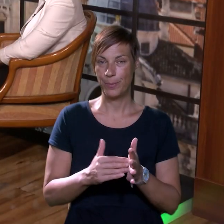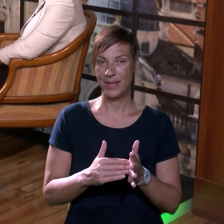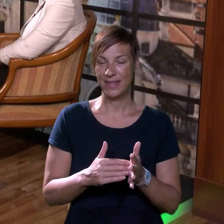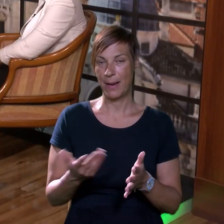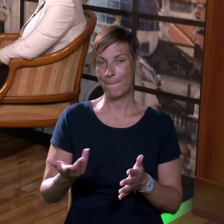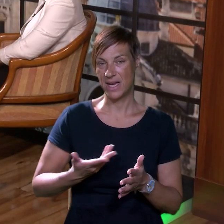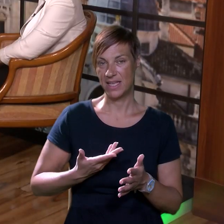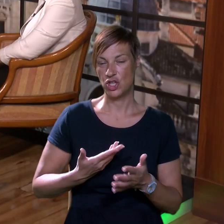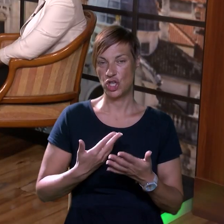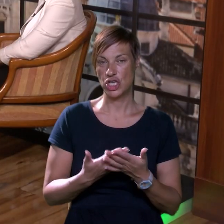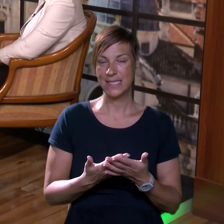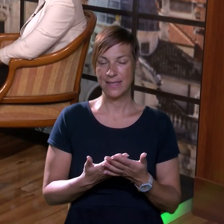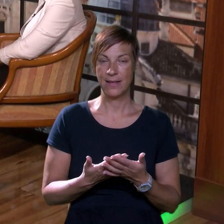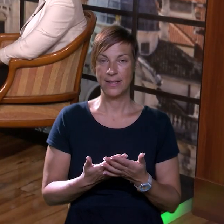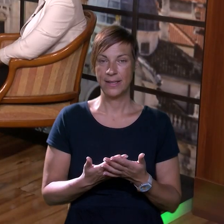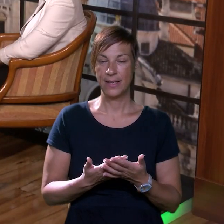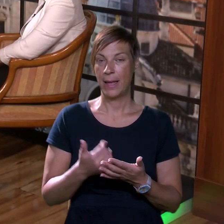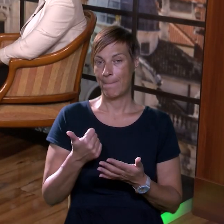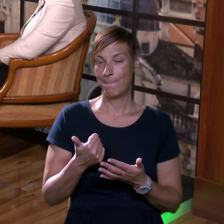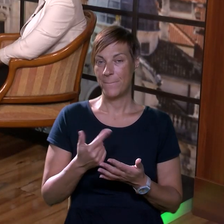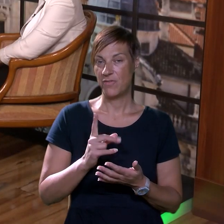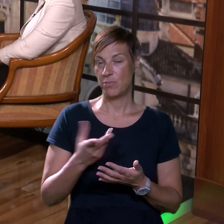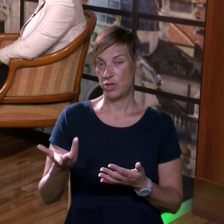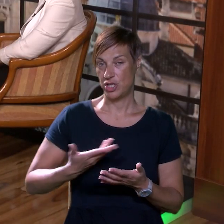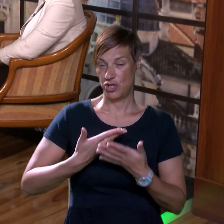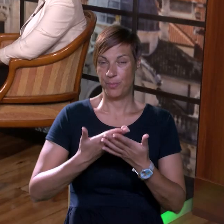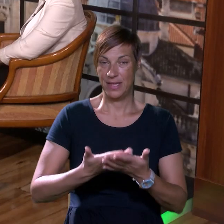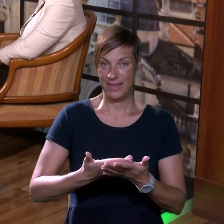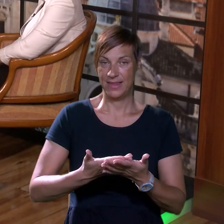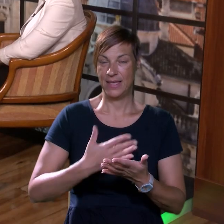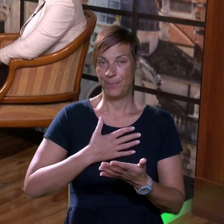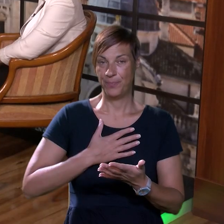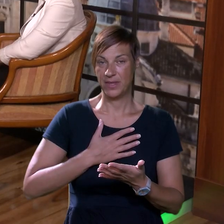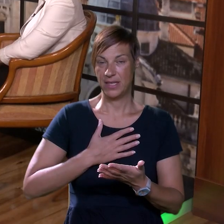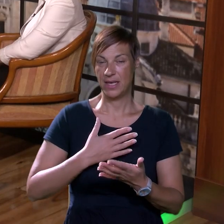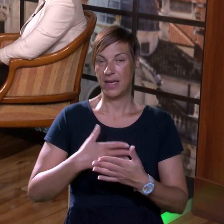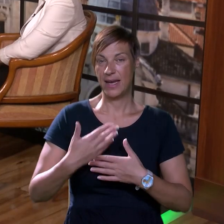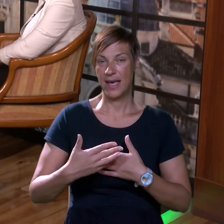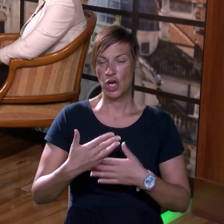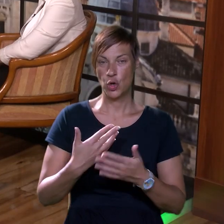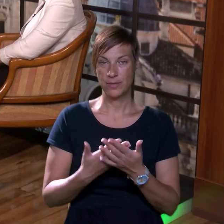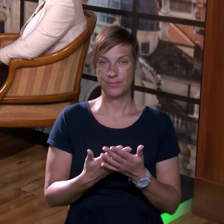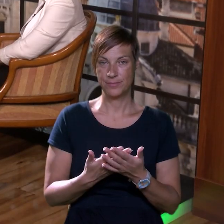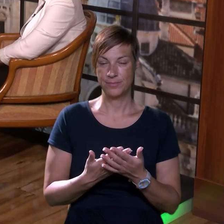bi trebali donositi, i prvo je moraš dobiti ti. Znači ja nakon